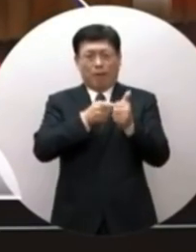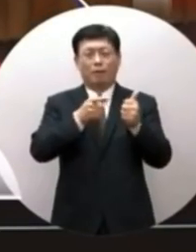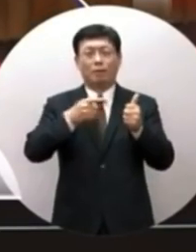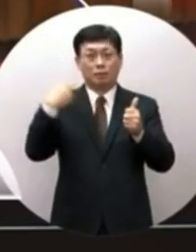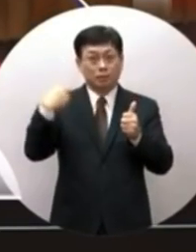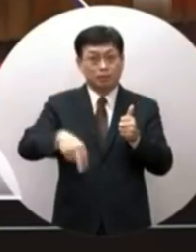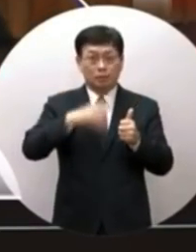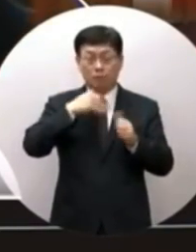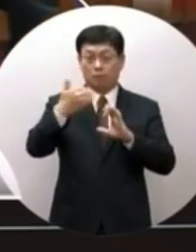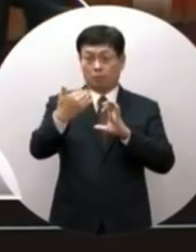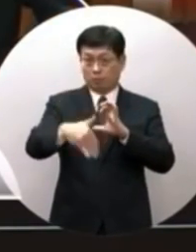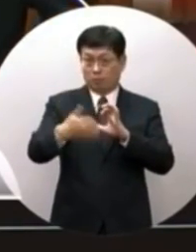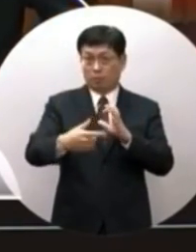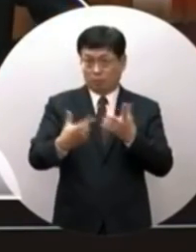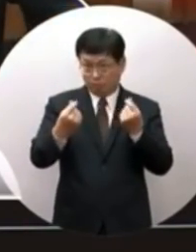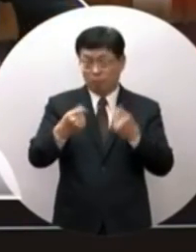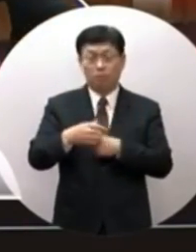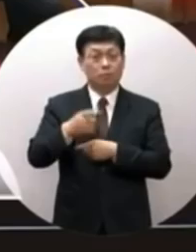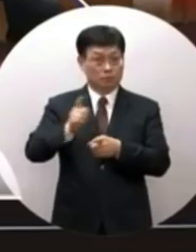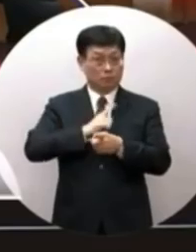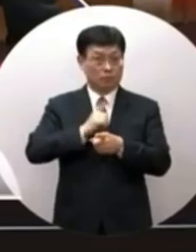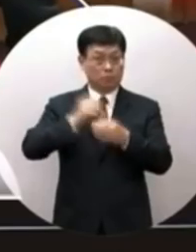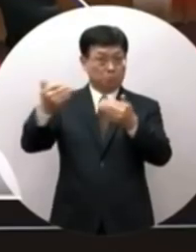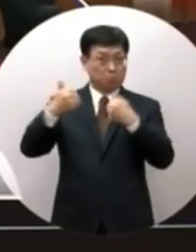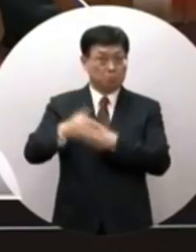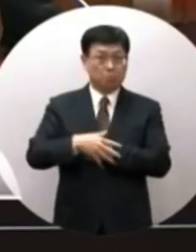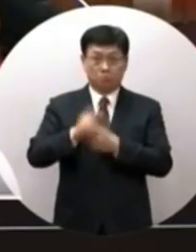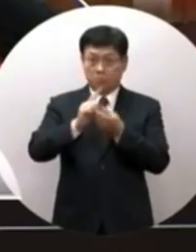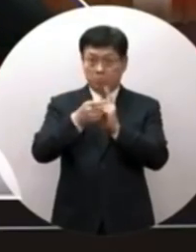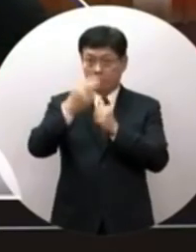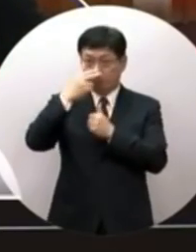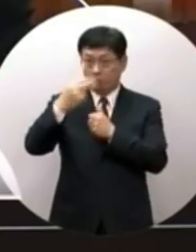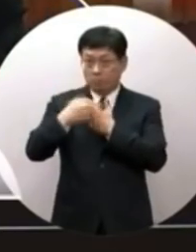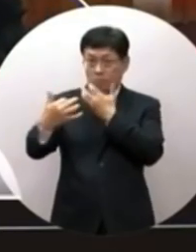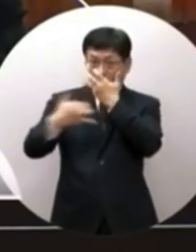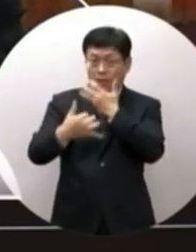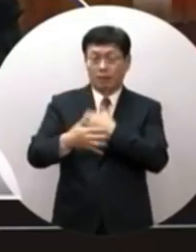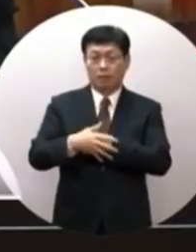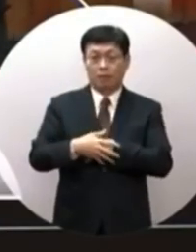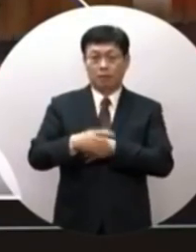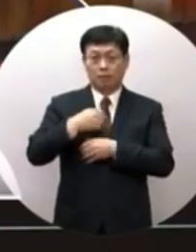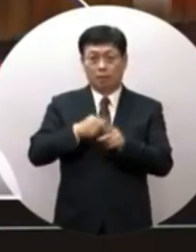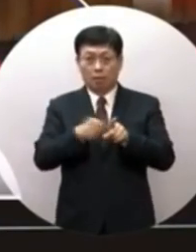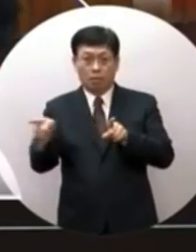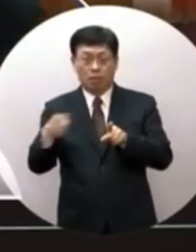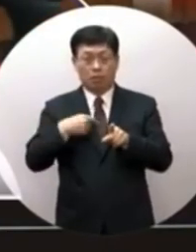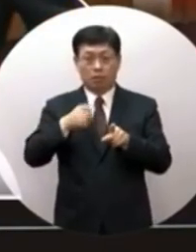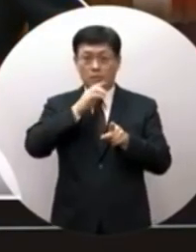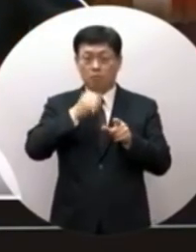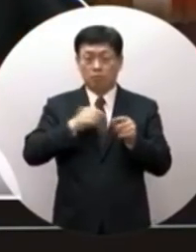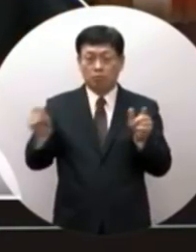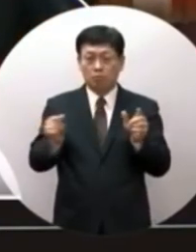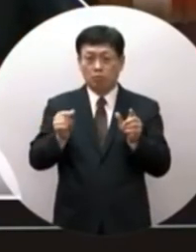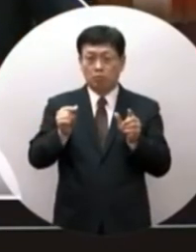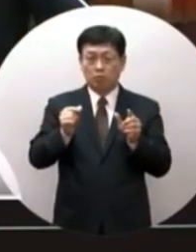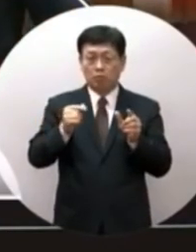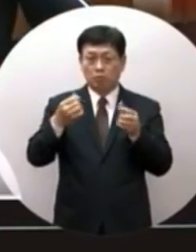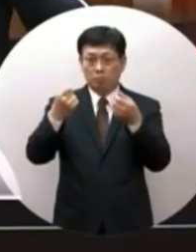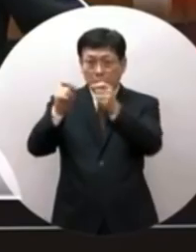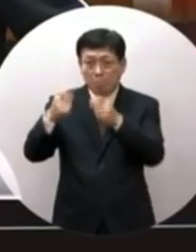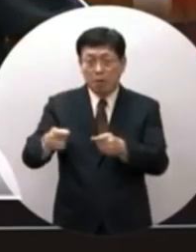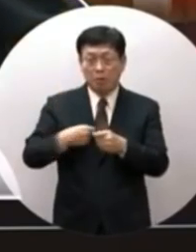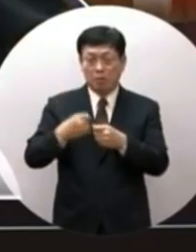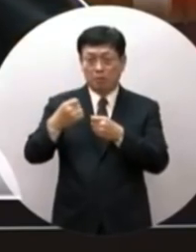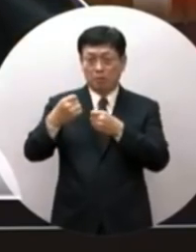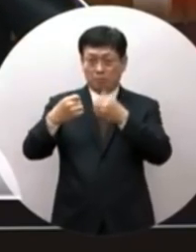我甲电视台讲，你若唔通甲我讲恶意重伤，好偏颇、断章取义来羞辱我。